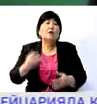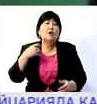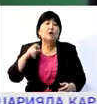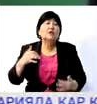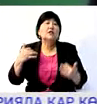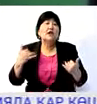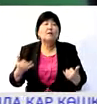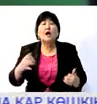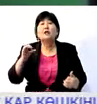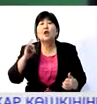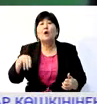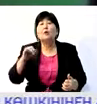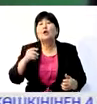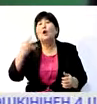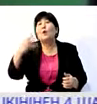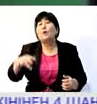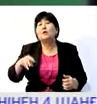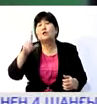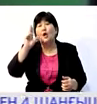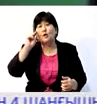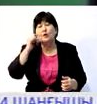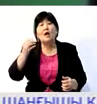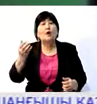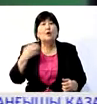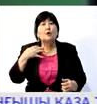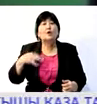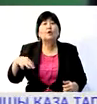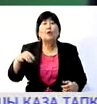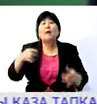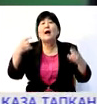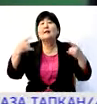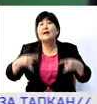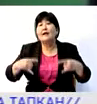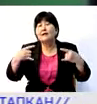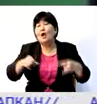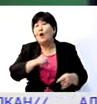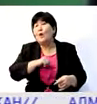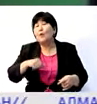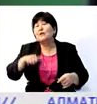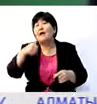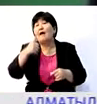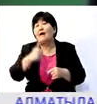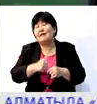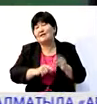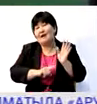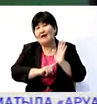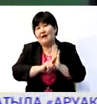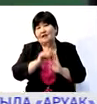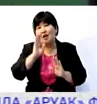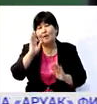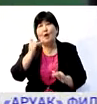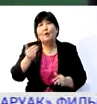бүгін сәуірдің 30 жұлдызында Қызылорда облыстық теледидары өзінің алғашқы хабарын бастайды.